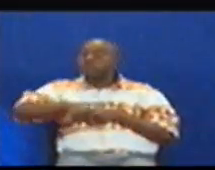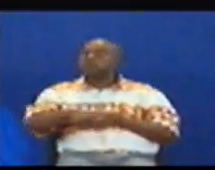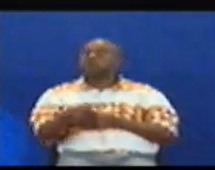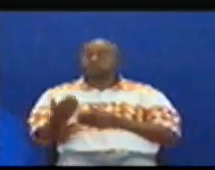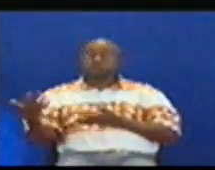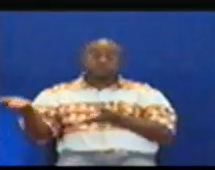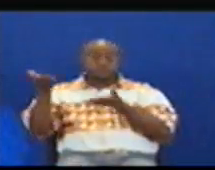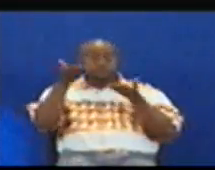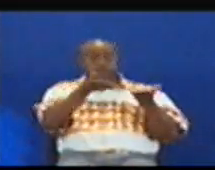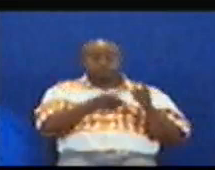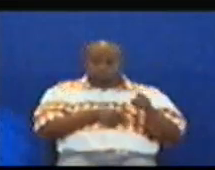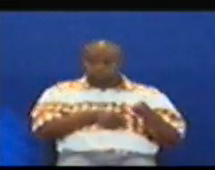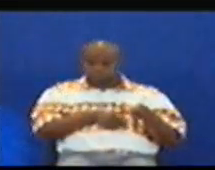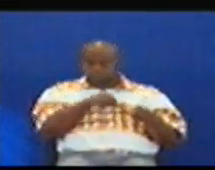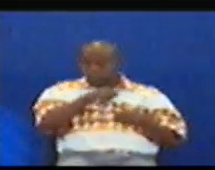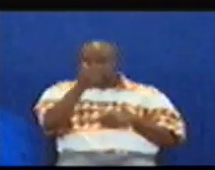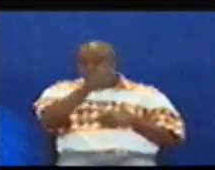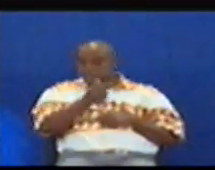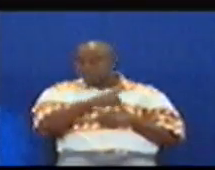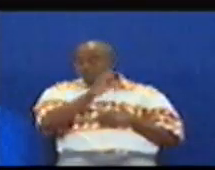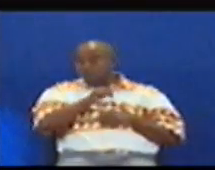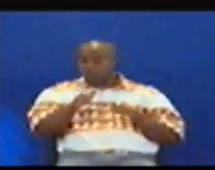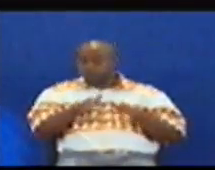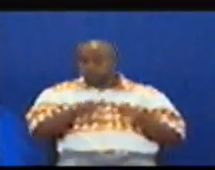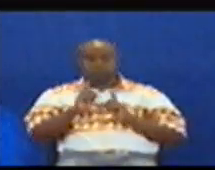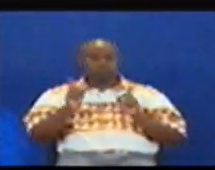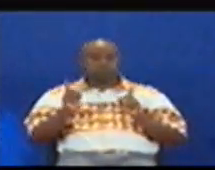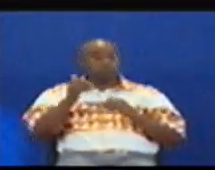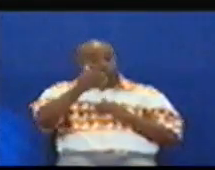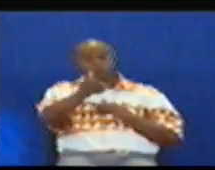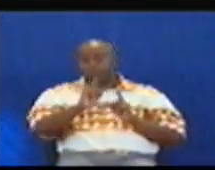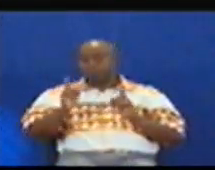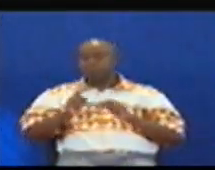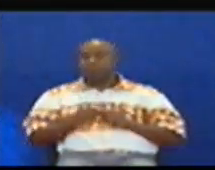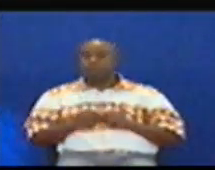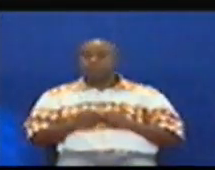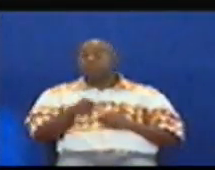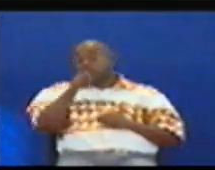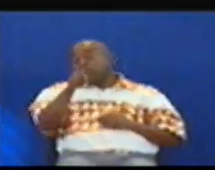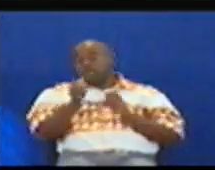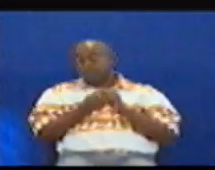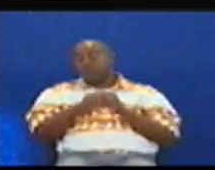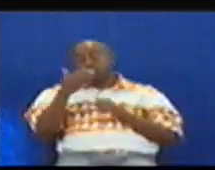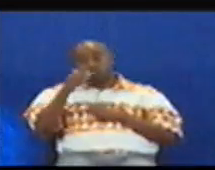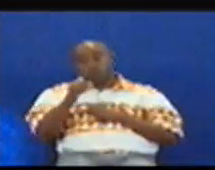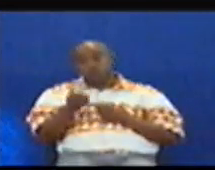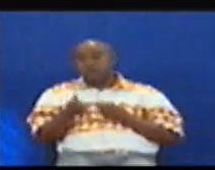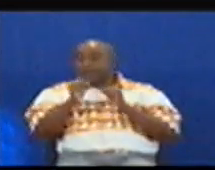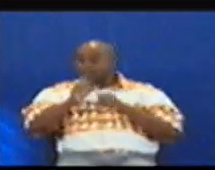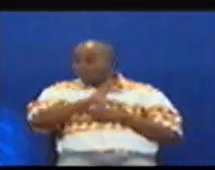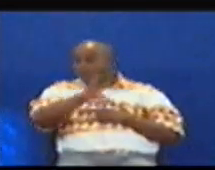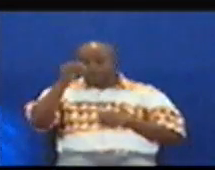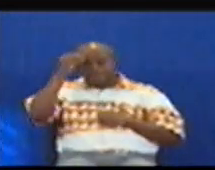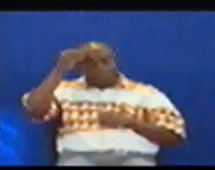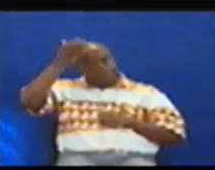ili kusudi nchi ya Tanzania isije ikastaki katika siku za usoni. Mheshimiwa Spika, haya ni ya muhimu kwa ajili ya kuzingatia. Na Mheshimiwa